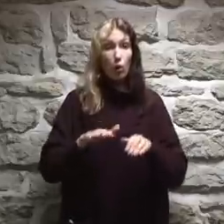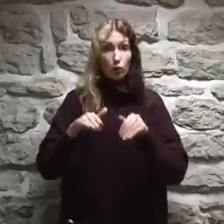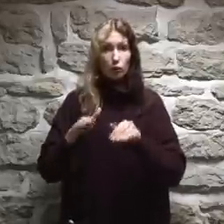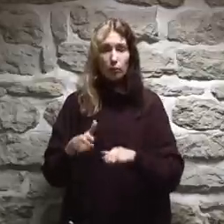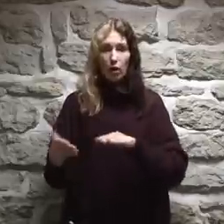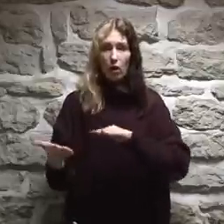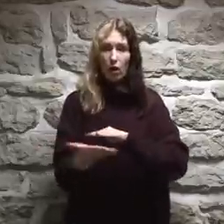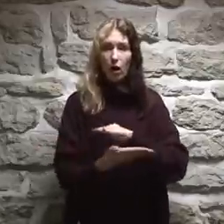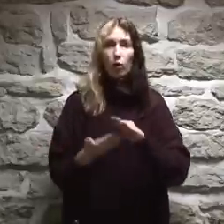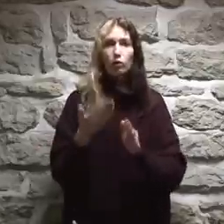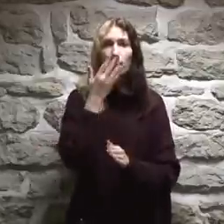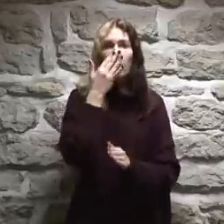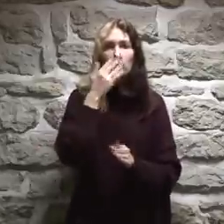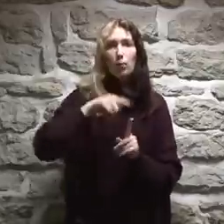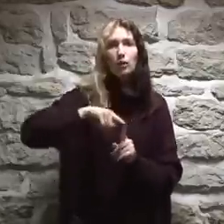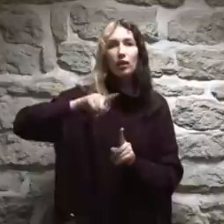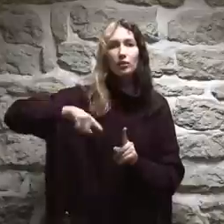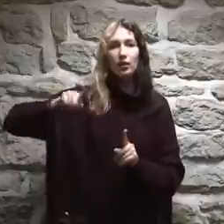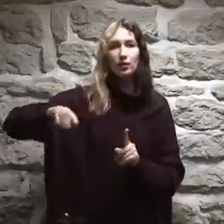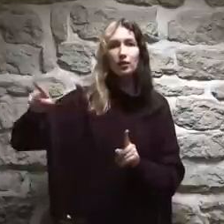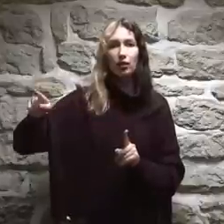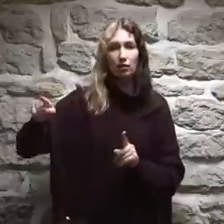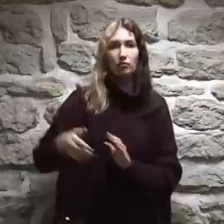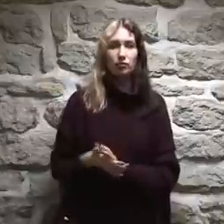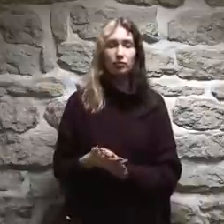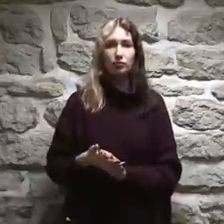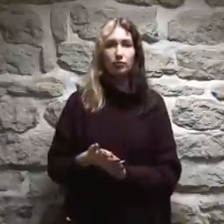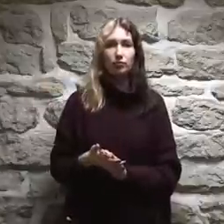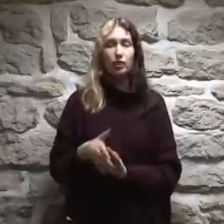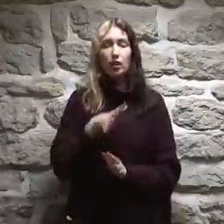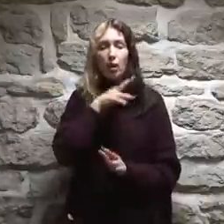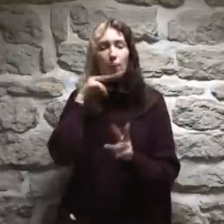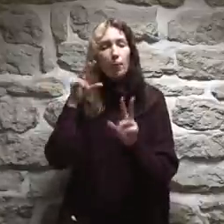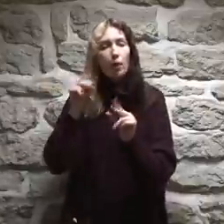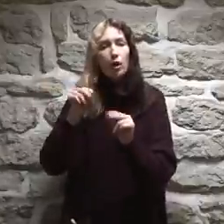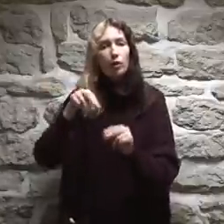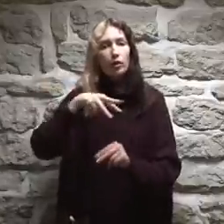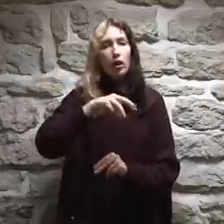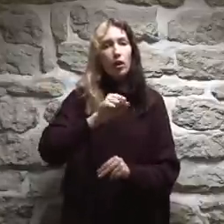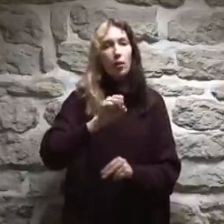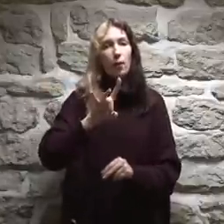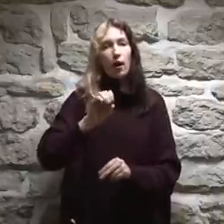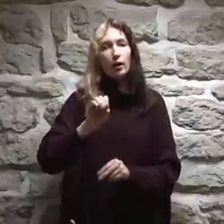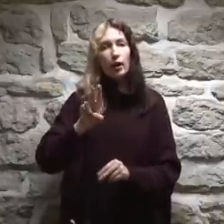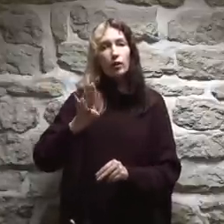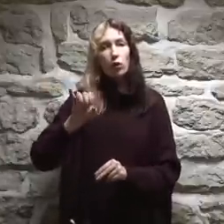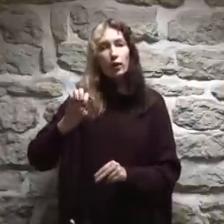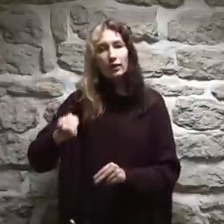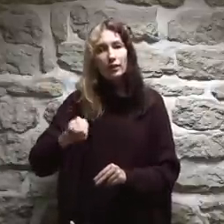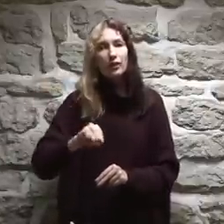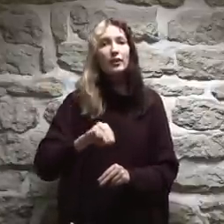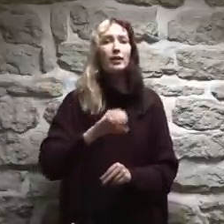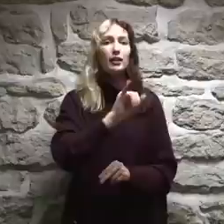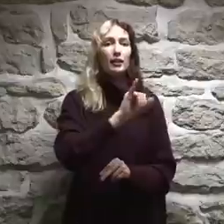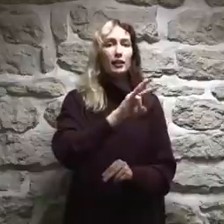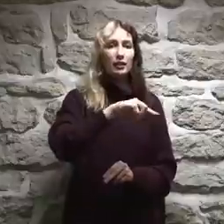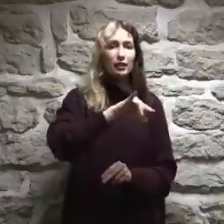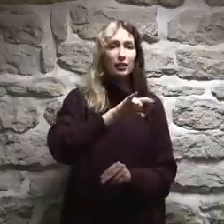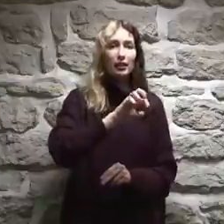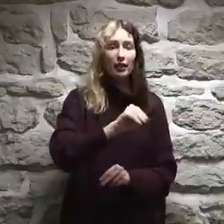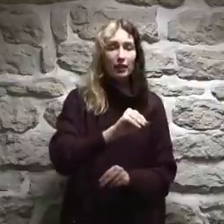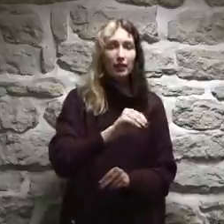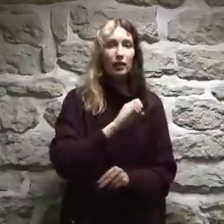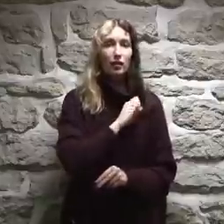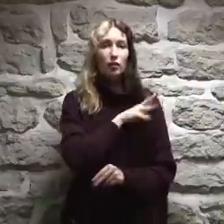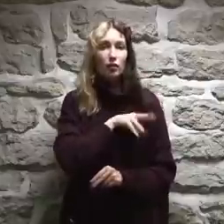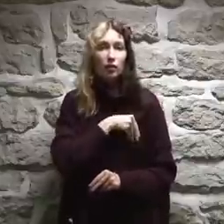ka matemaatilisele statistikale. Nii et väga palju õnne Mare Koidule, Ingrid Rüütlile ja Ene-Margit